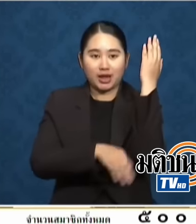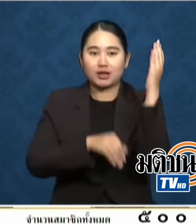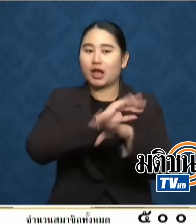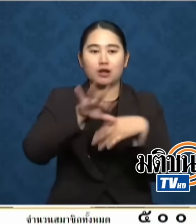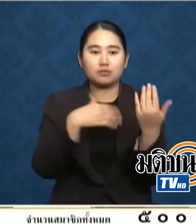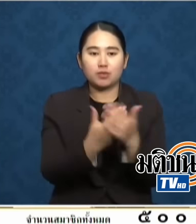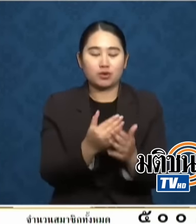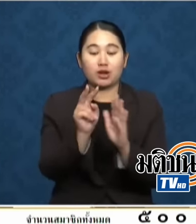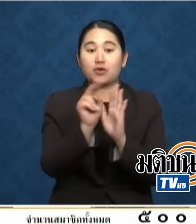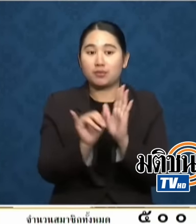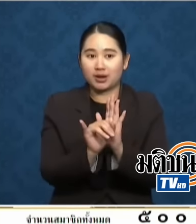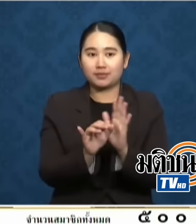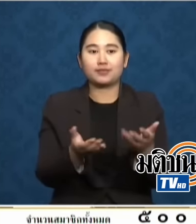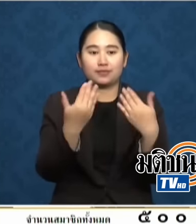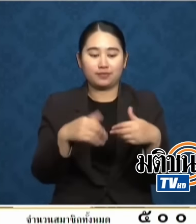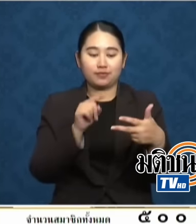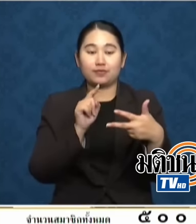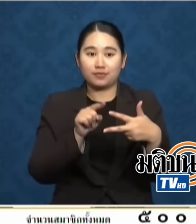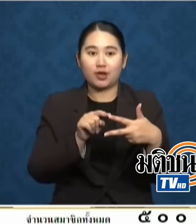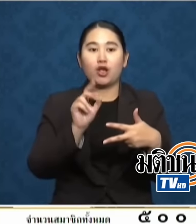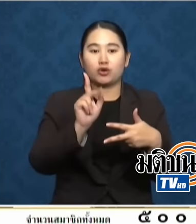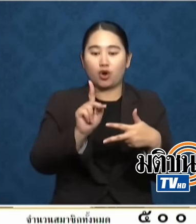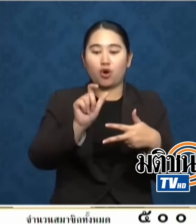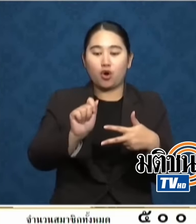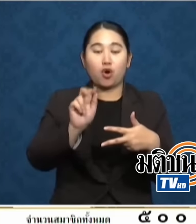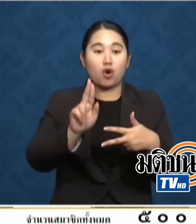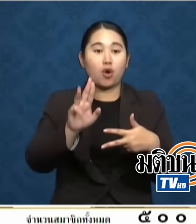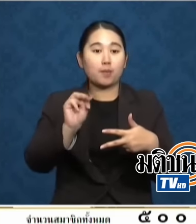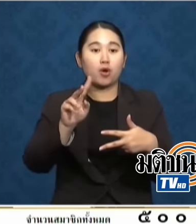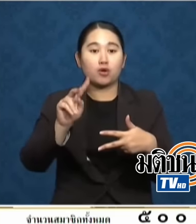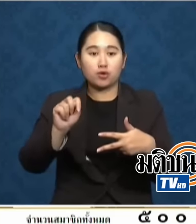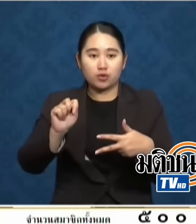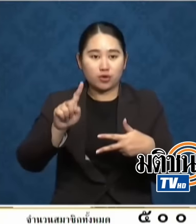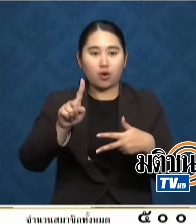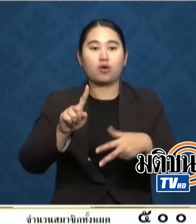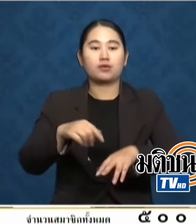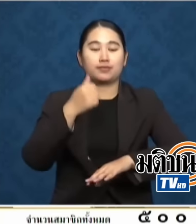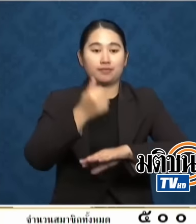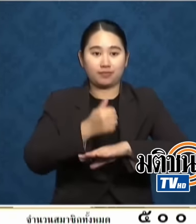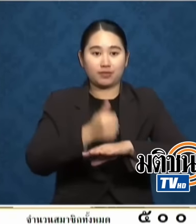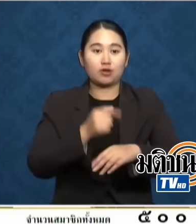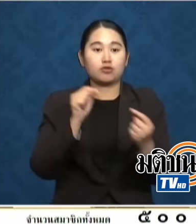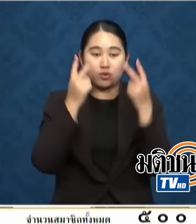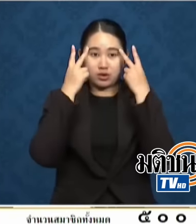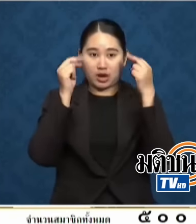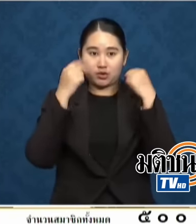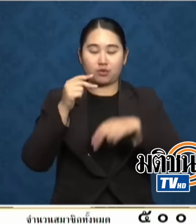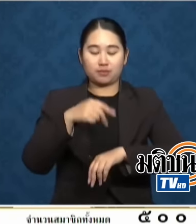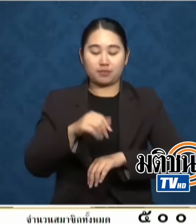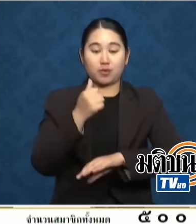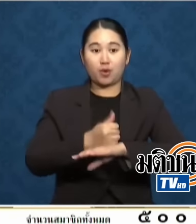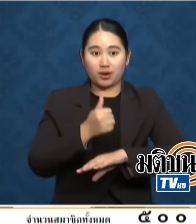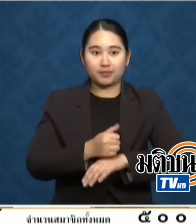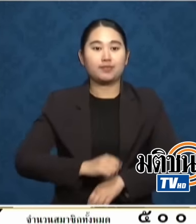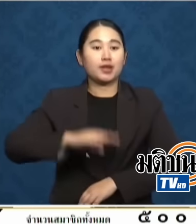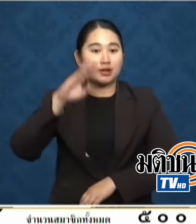ดองค์กรที่สองคือกอรมนมีผอ.นายกเป็นผอ.กอรมน.มีผบ.ท